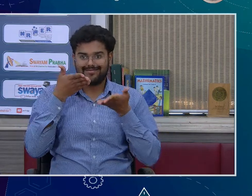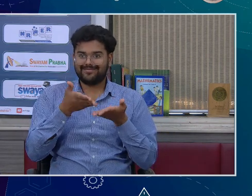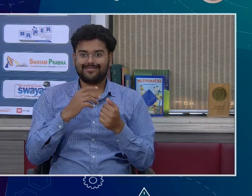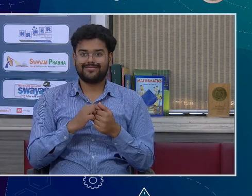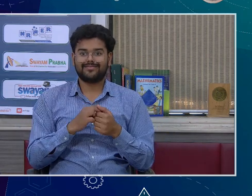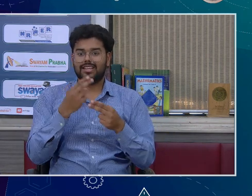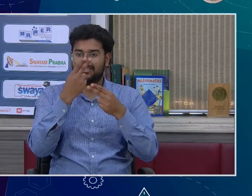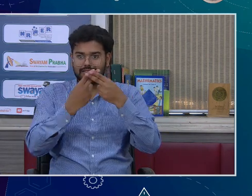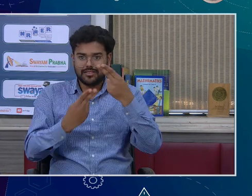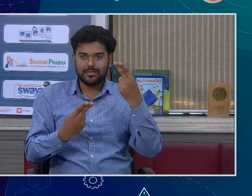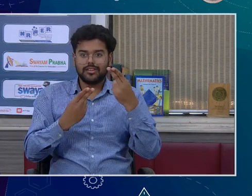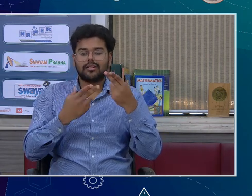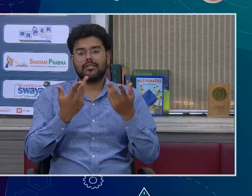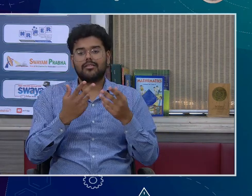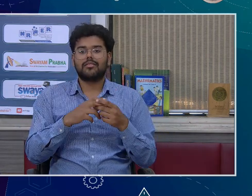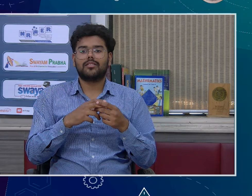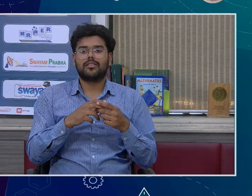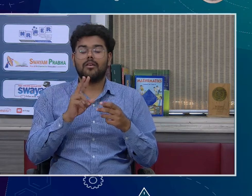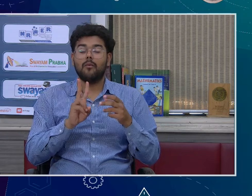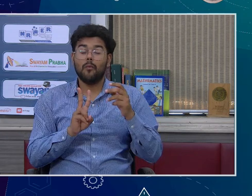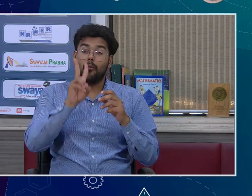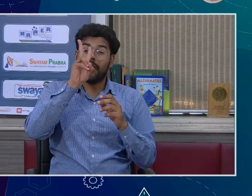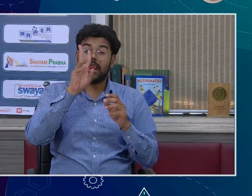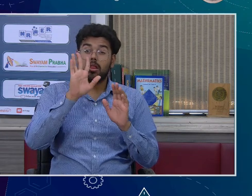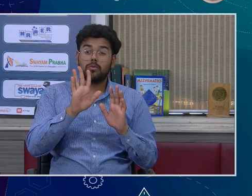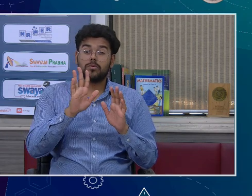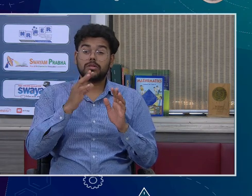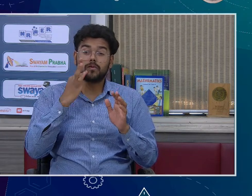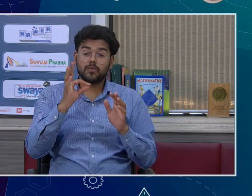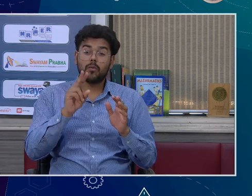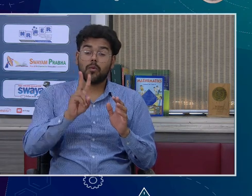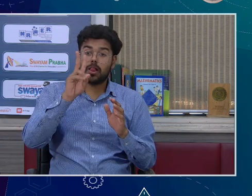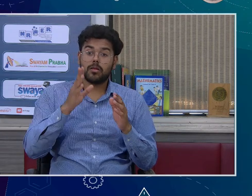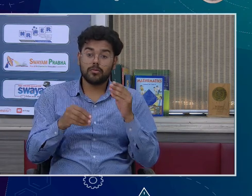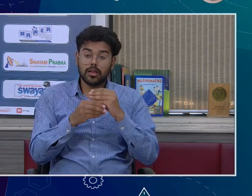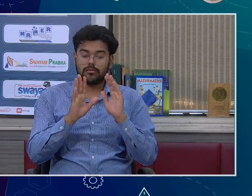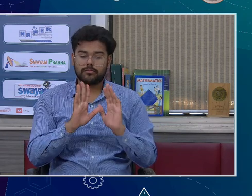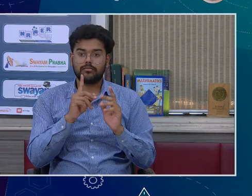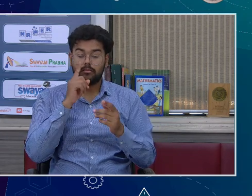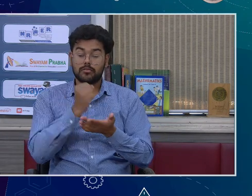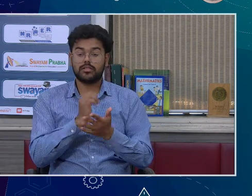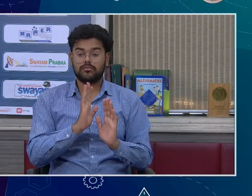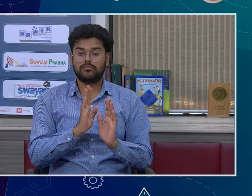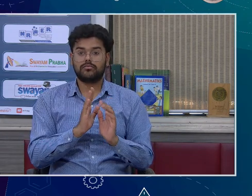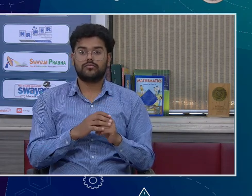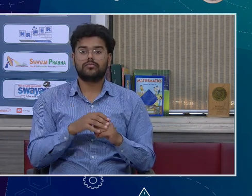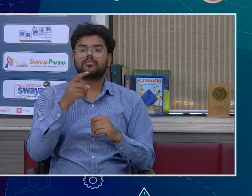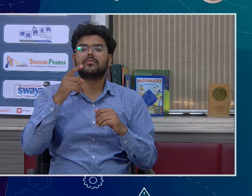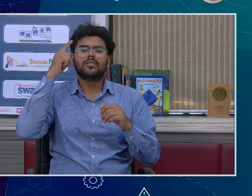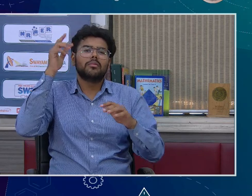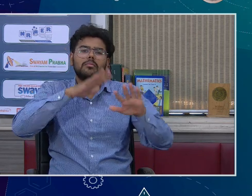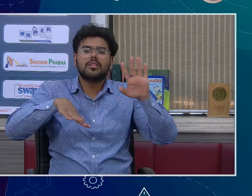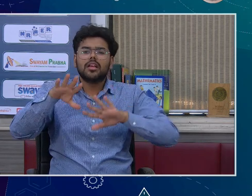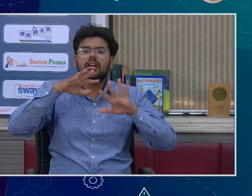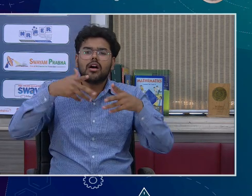नो द स्टोरी एंड द मॉरल एंड द हाई मॉरल वैल्यूज इन द स्टोरी, आई मस्ट इंक्लूड दिस. सो हाउ वी कैन प्लान और वी